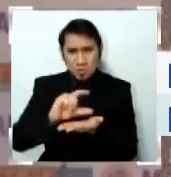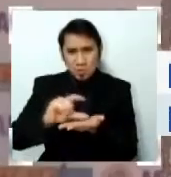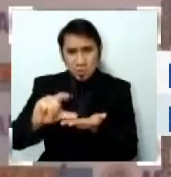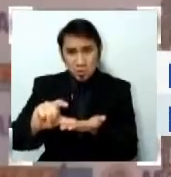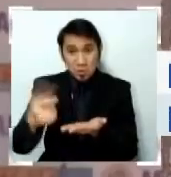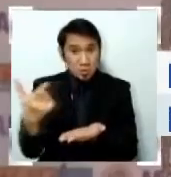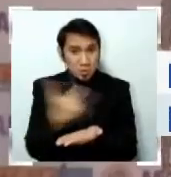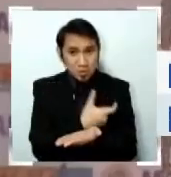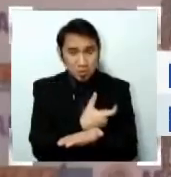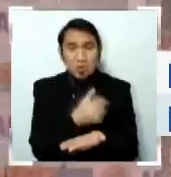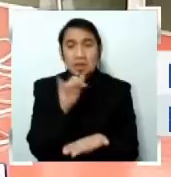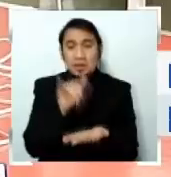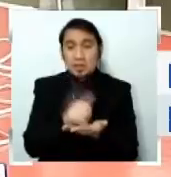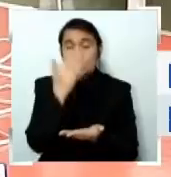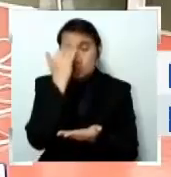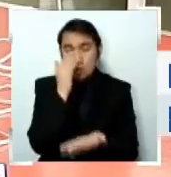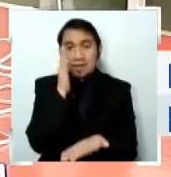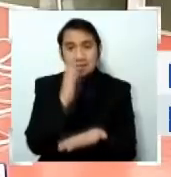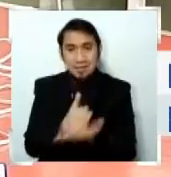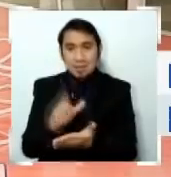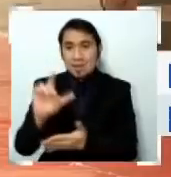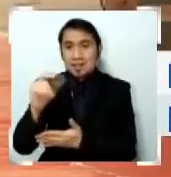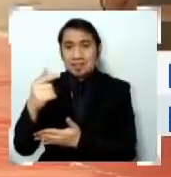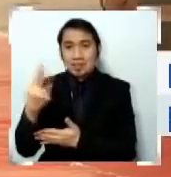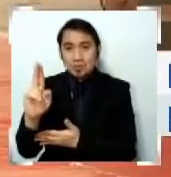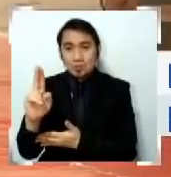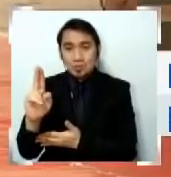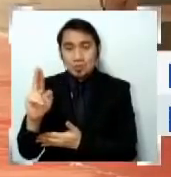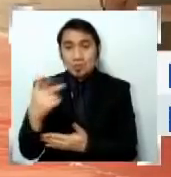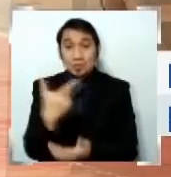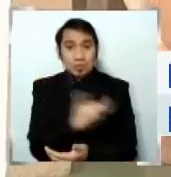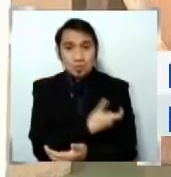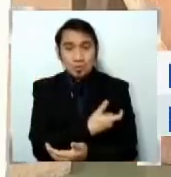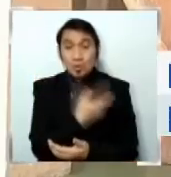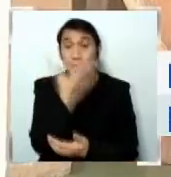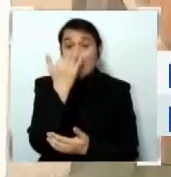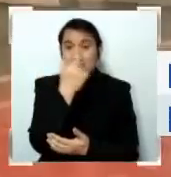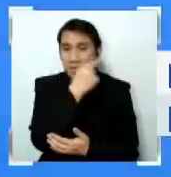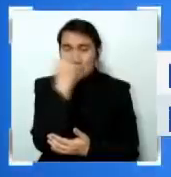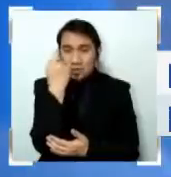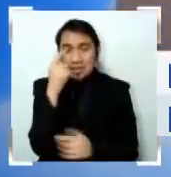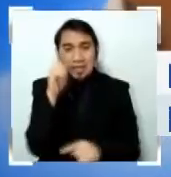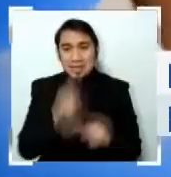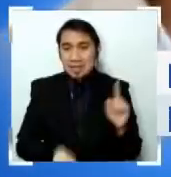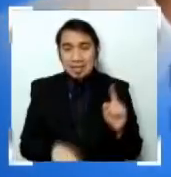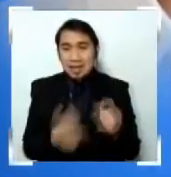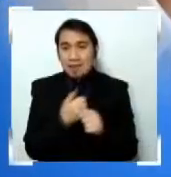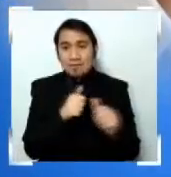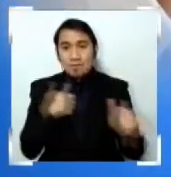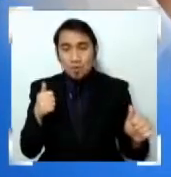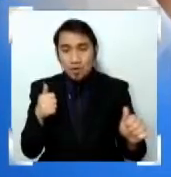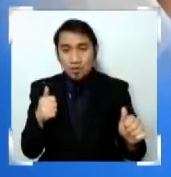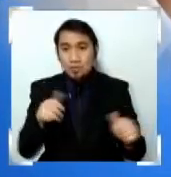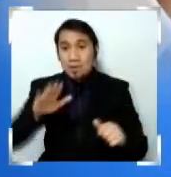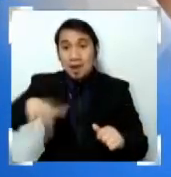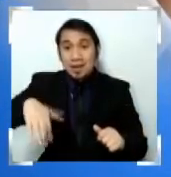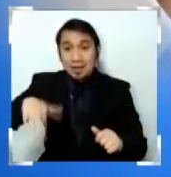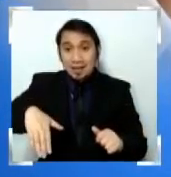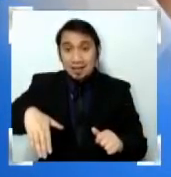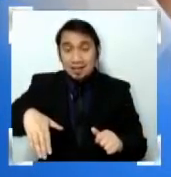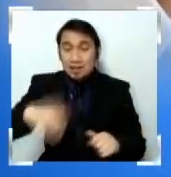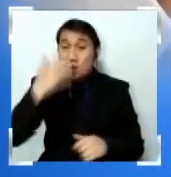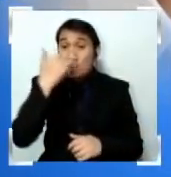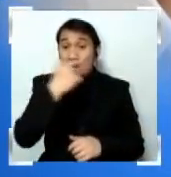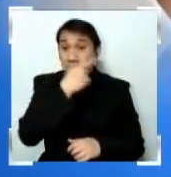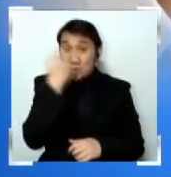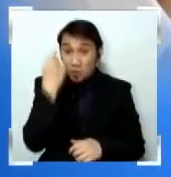ng first dose ang ilang LGU. Ayon sa vaccine czar, hindi talaga maiwasan ang ilang delay. Kasi po, during the first day of